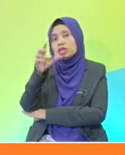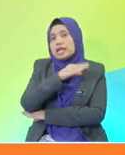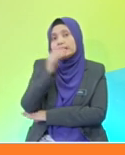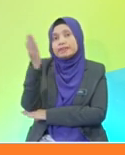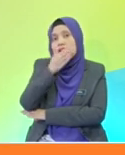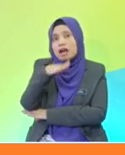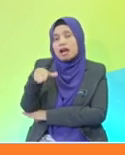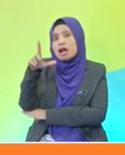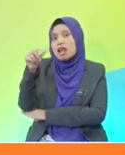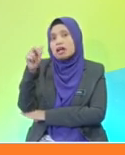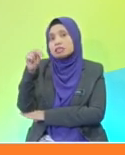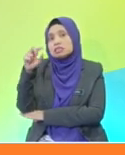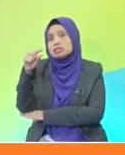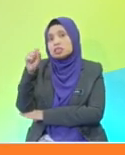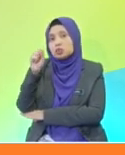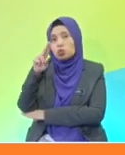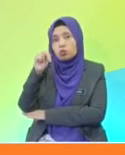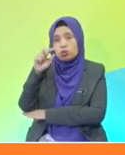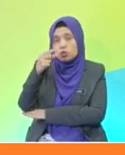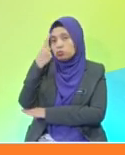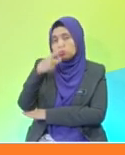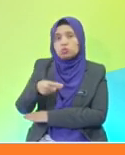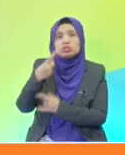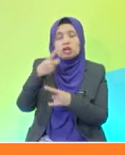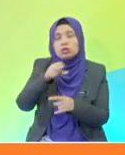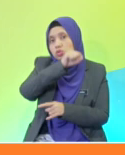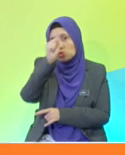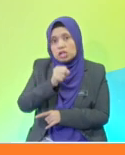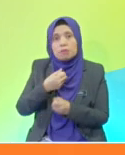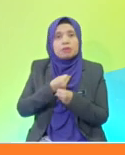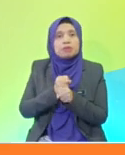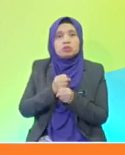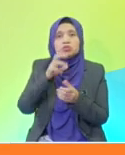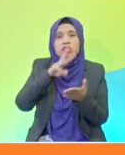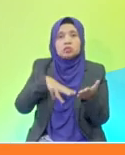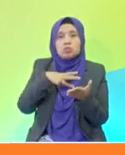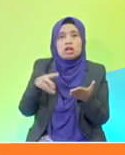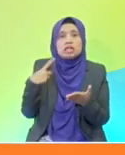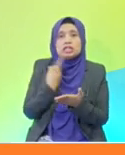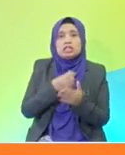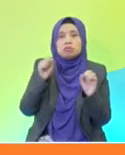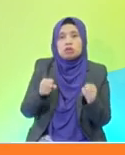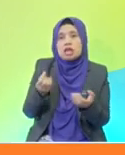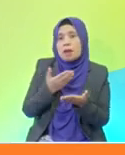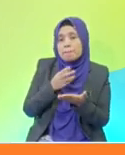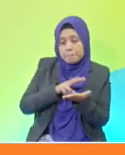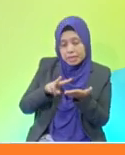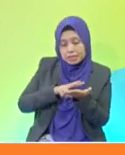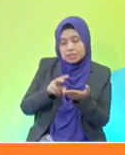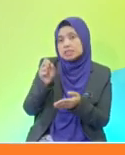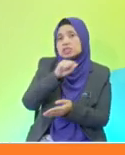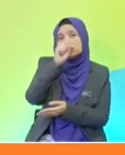tidak langsung untuk menjawab soalnya berbentuk jadwal kita boleh baca sebelah saja sebelah kanan